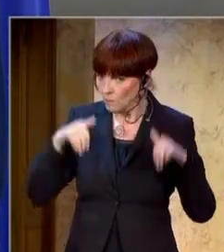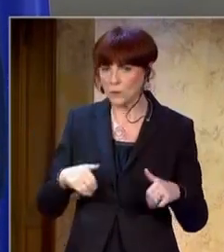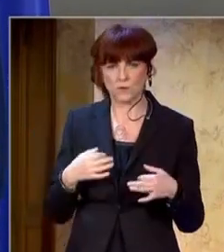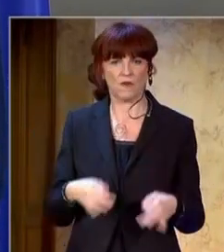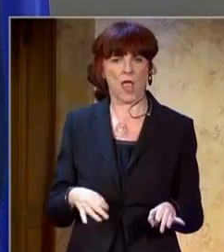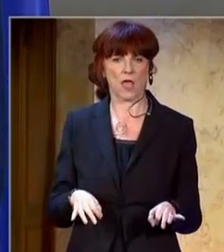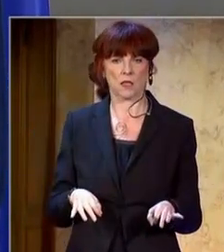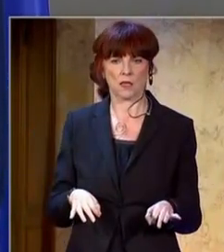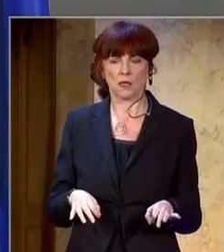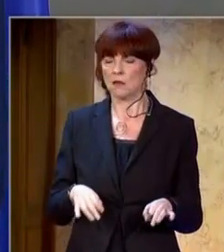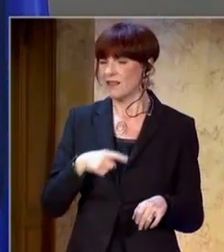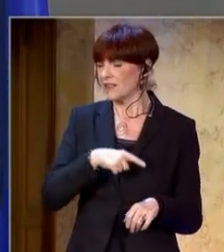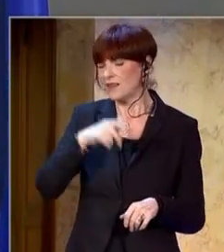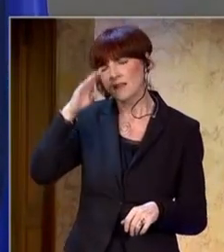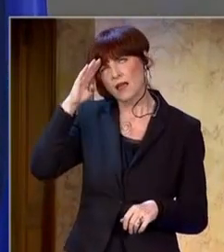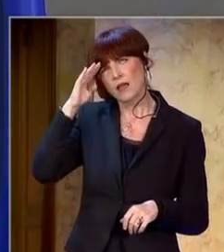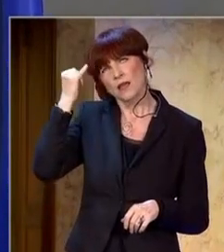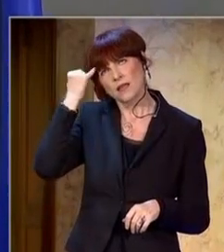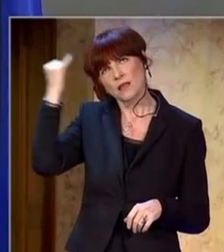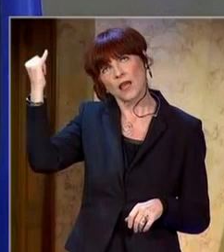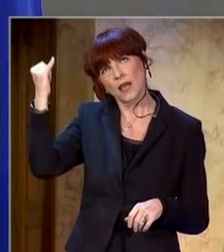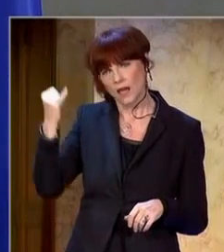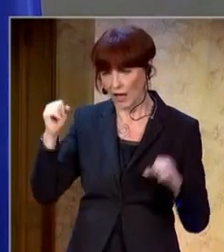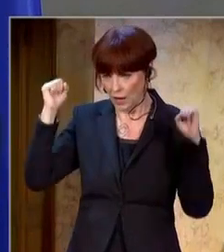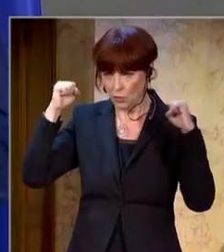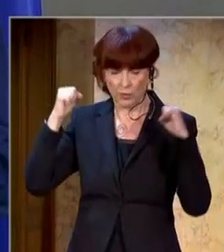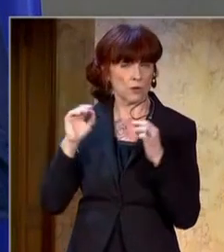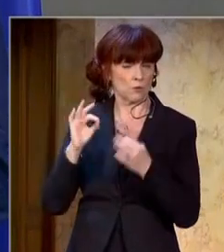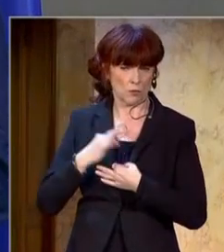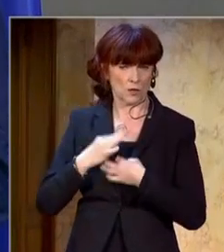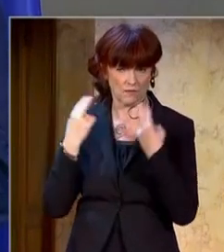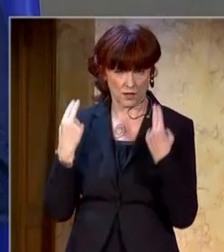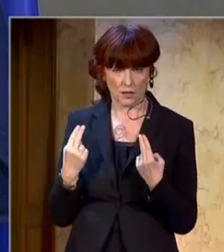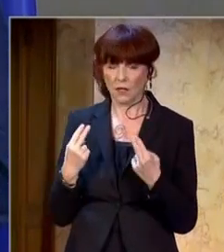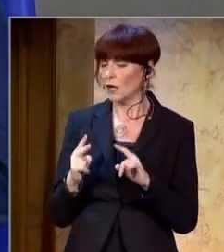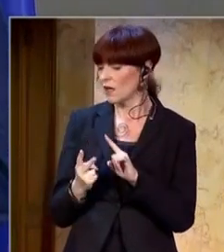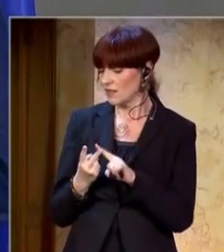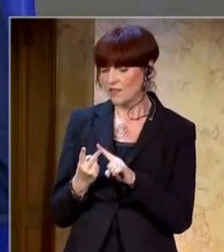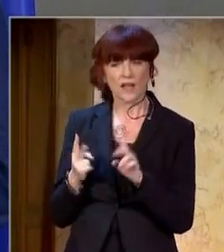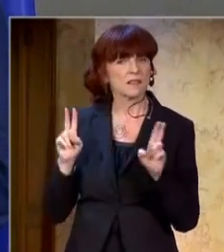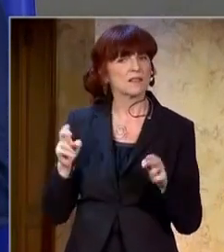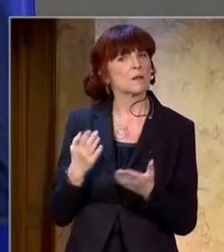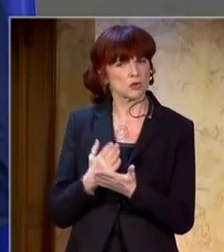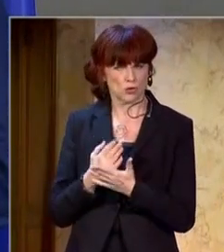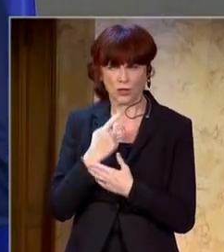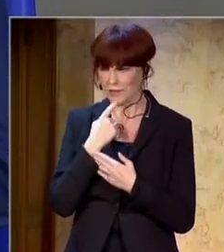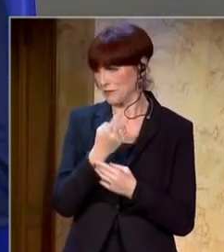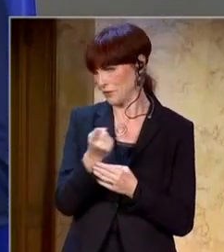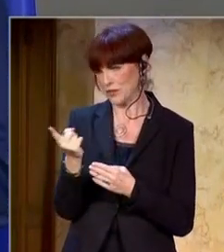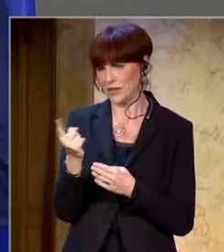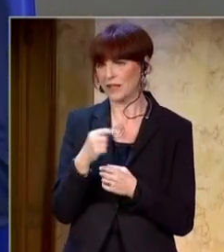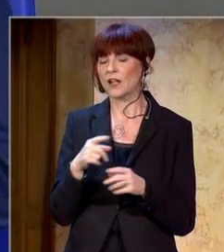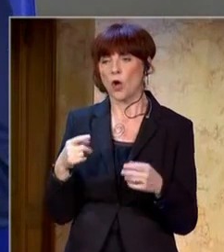den Gedanken der Republik, der mir ein ganz wesentlicher scheint. Das Zweite wurde schon mehrfach angesprochen, für mich persönlich auch von